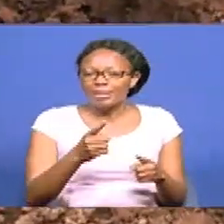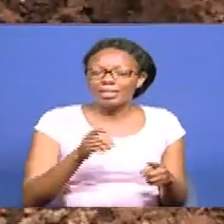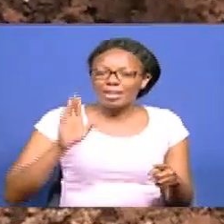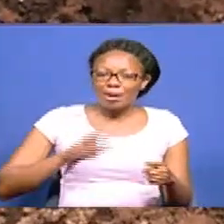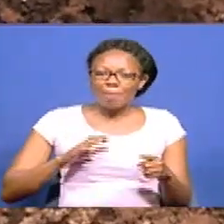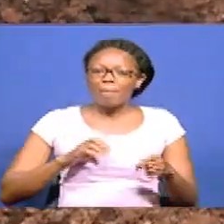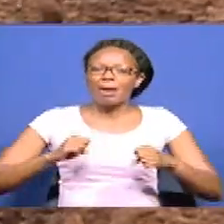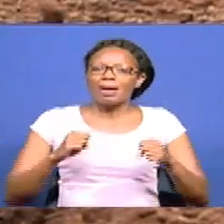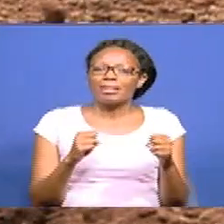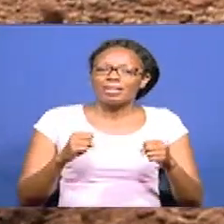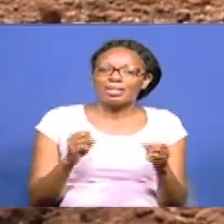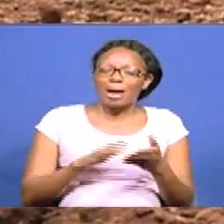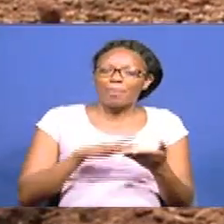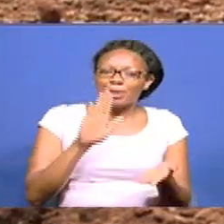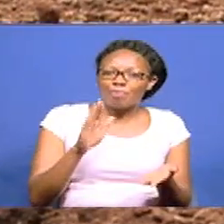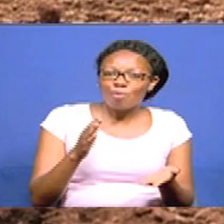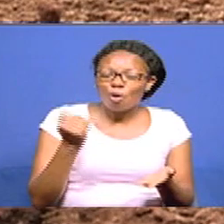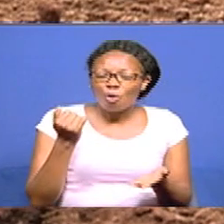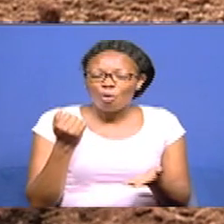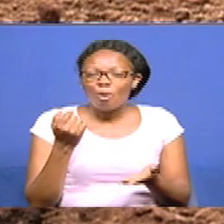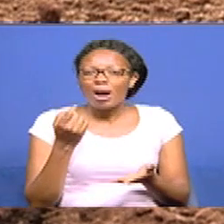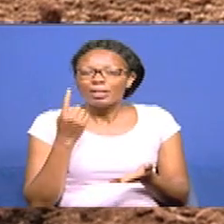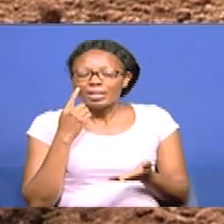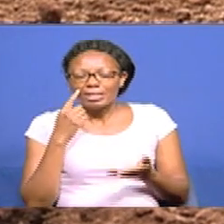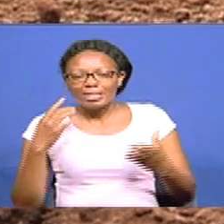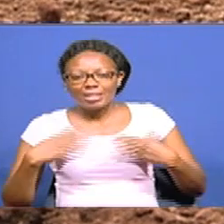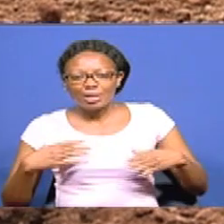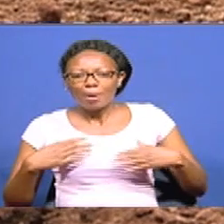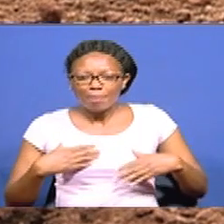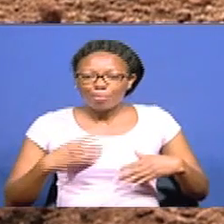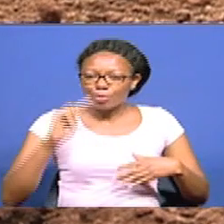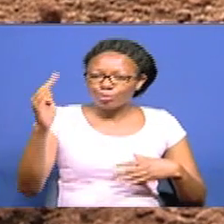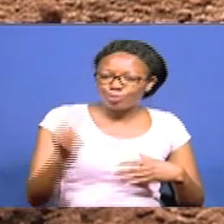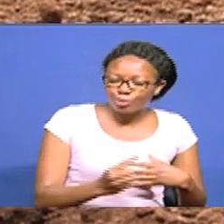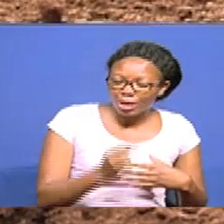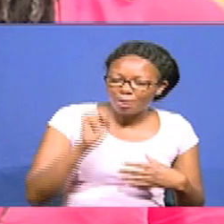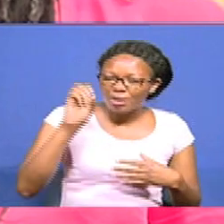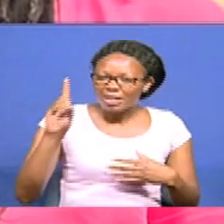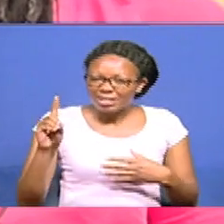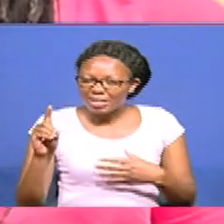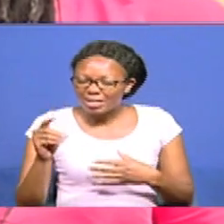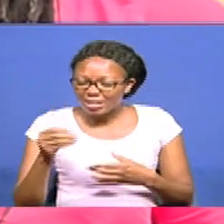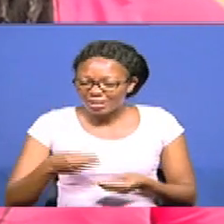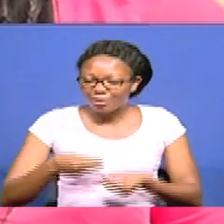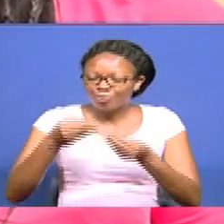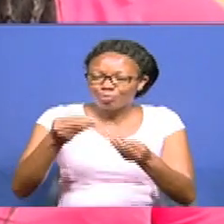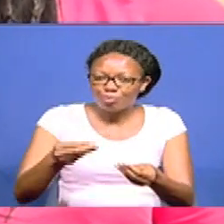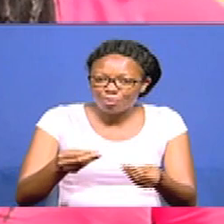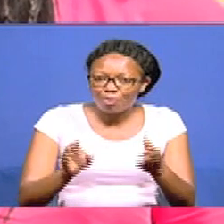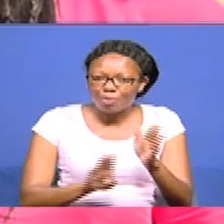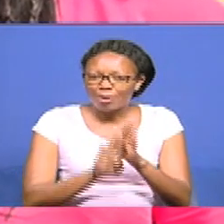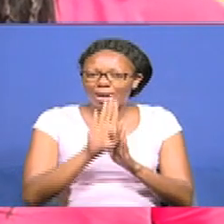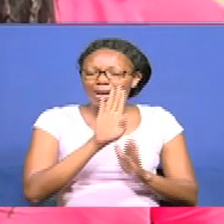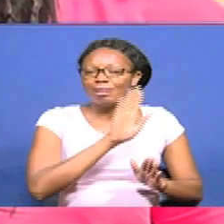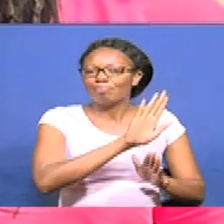jinsi wakulima wanaonunua miche kwao wanavyonawiri na kujiendeleza kimaisha. Ile ya kwanza ni